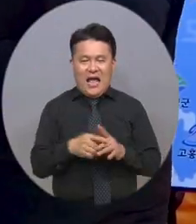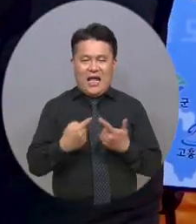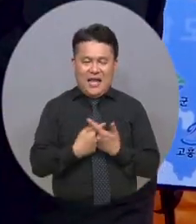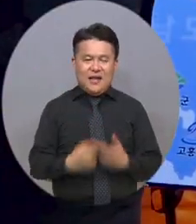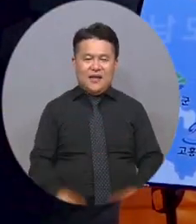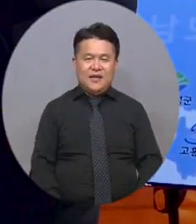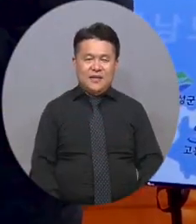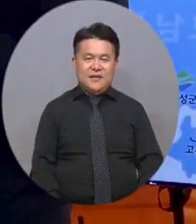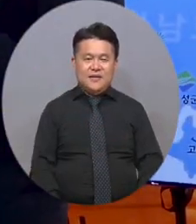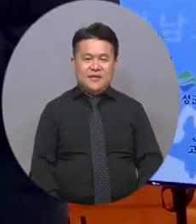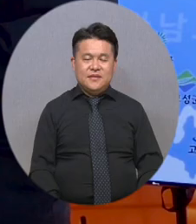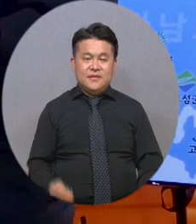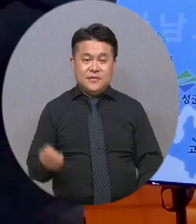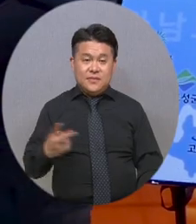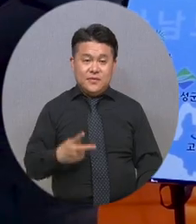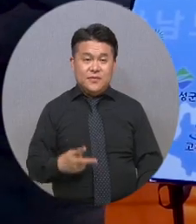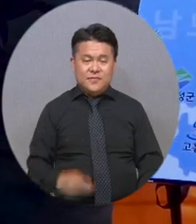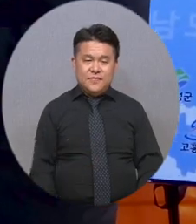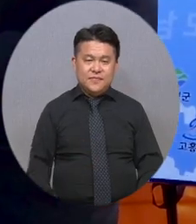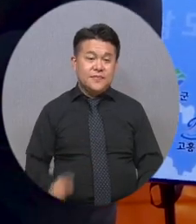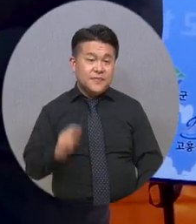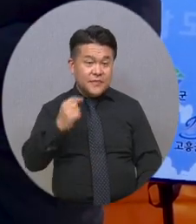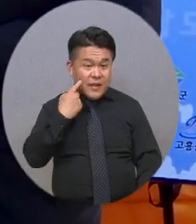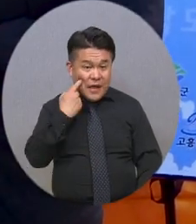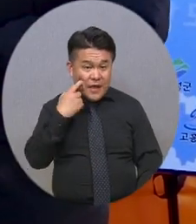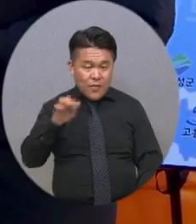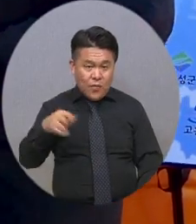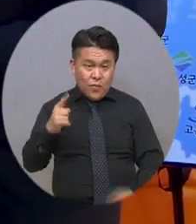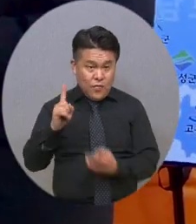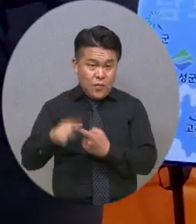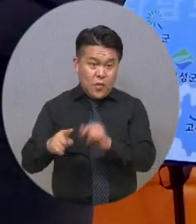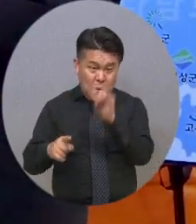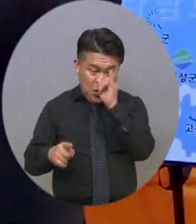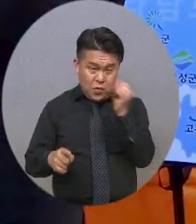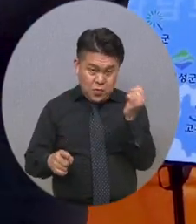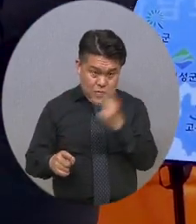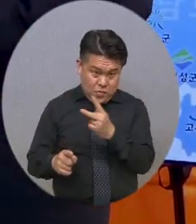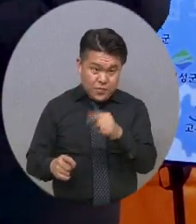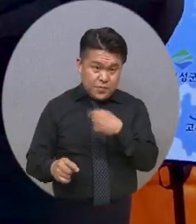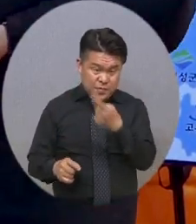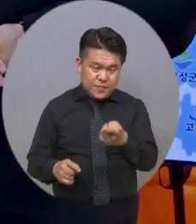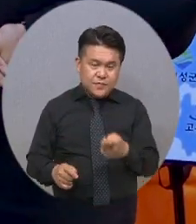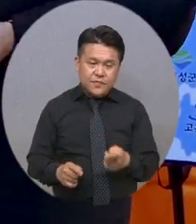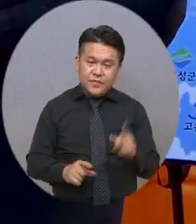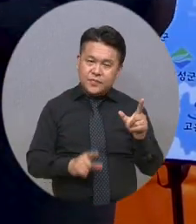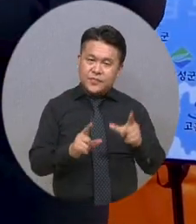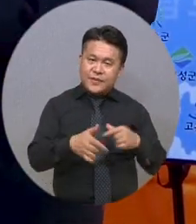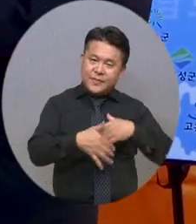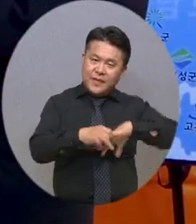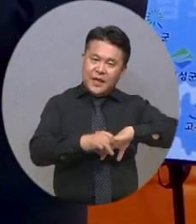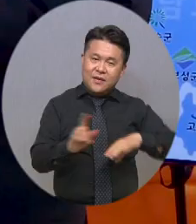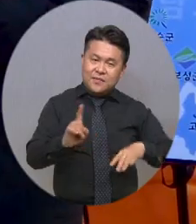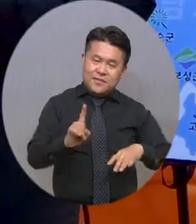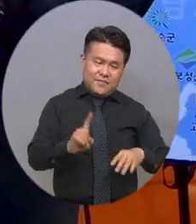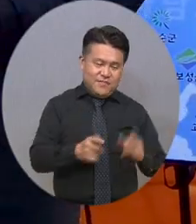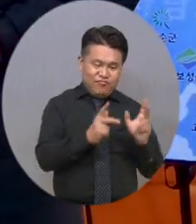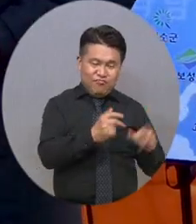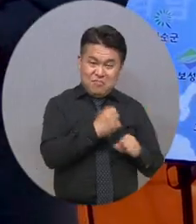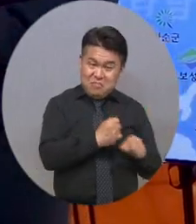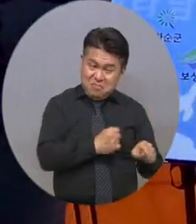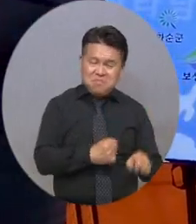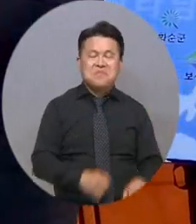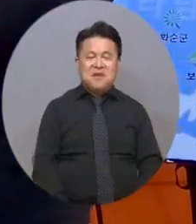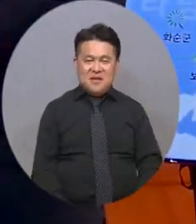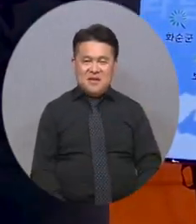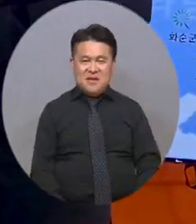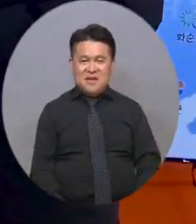네. 사실 야. 똑같은 표고지만 이쁜 애들은 이제 표고 그대로 가고 선물세트로 들어가고 선물세트로 아. 조금 인물이 빠지는 애들은 가고 네. 식품으로 아,